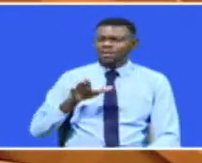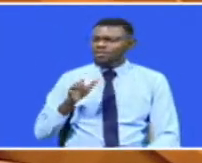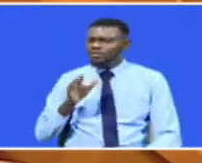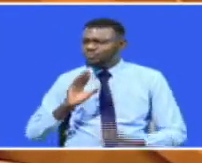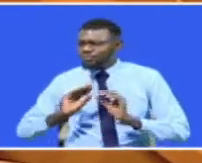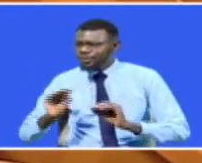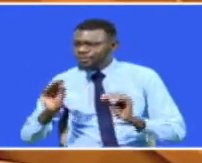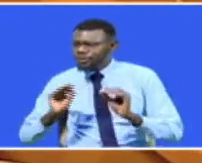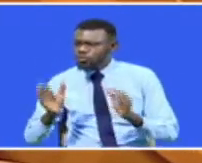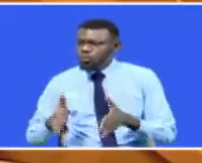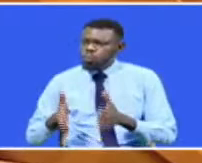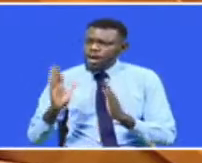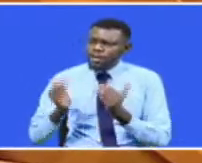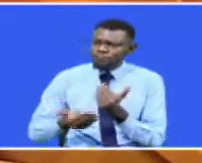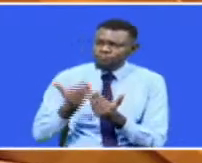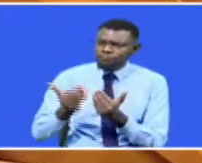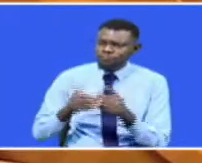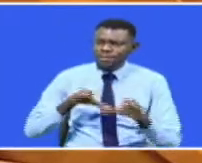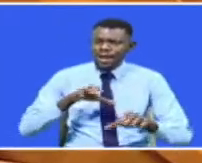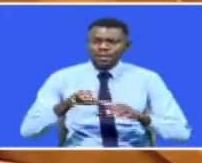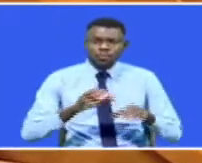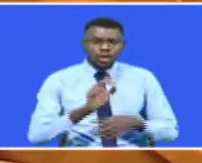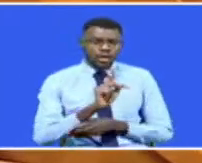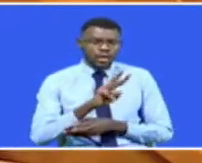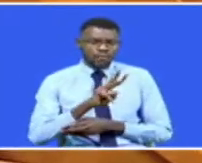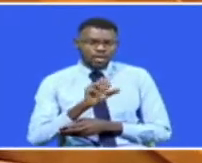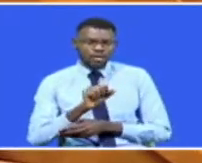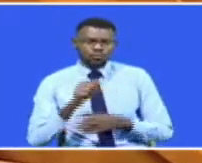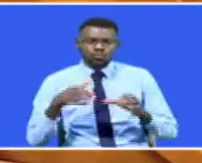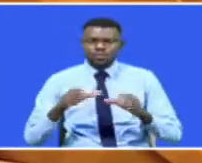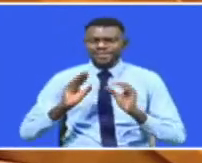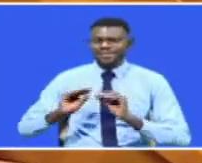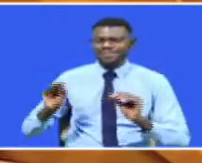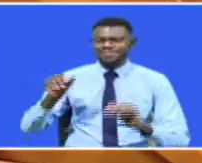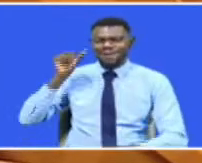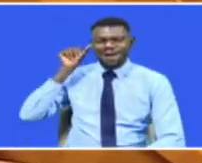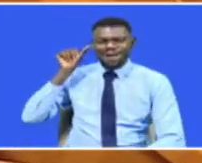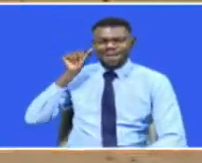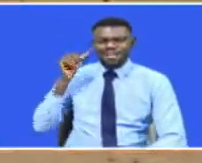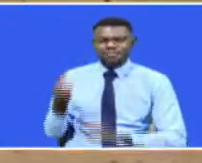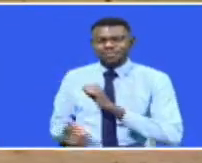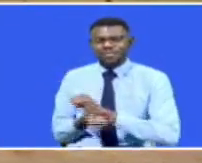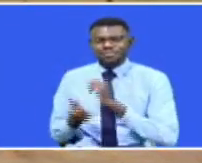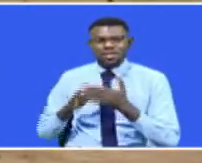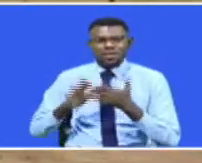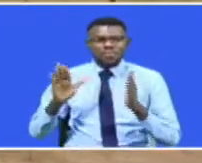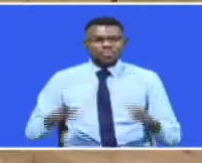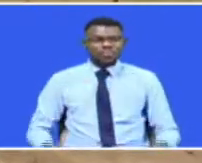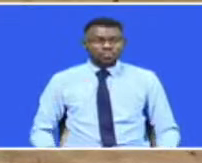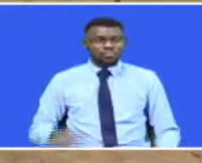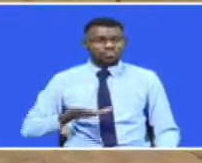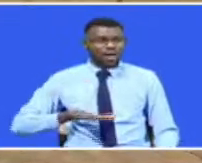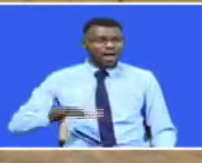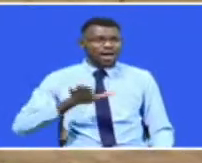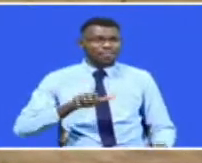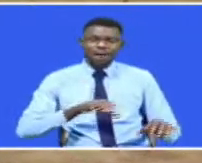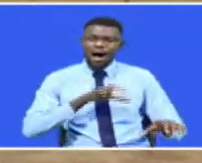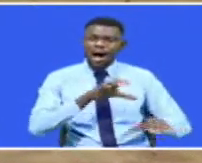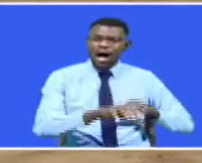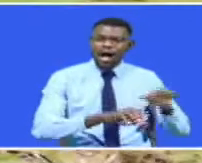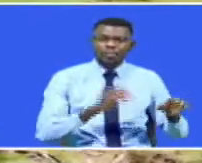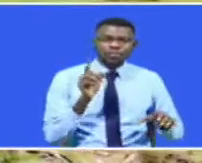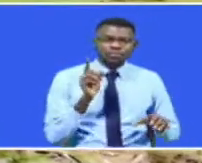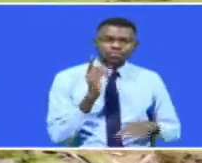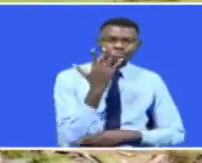uhifadhi kutoka kwa mashirika ya hifadhi ya wanyamapori. Ali Manzu na taarifa zaidi. Katika hifadhi hii ya wanyamapori ya jamii